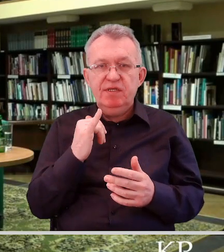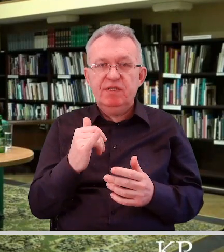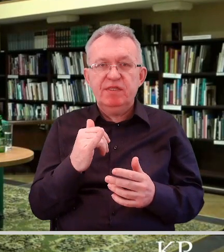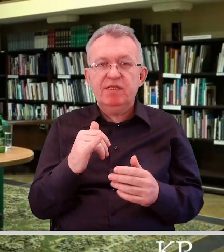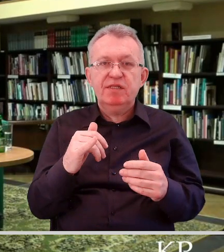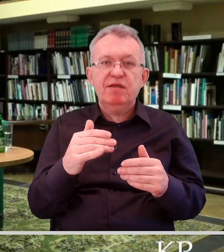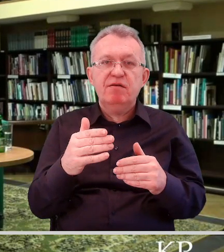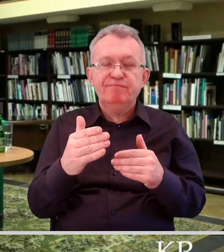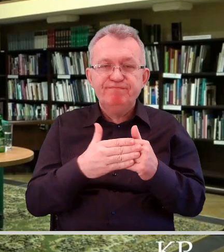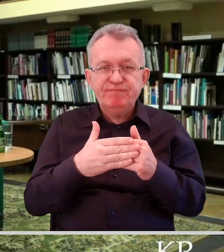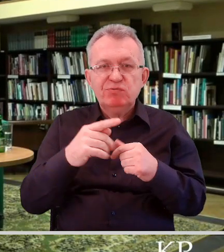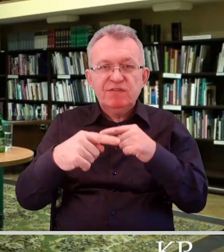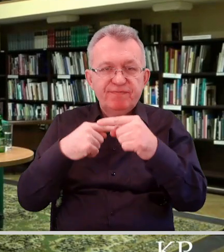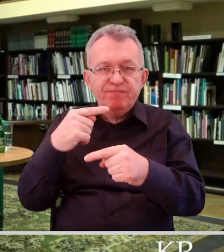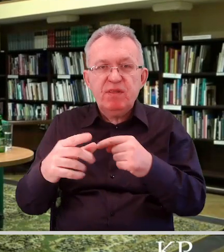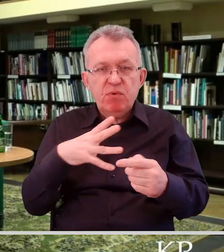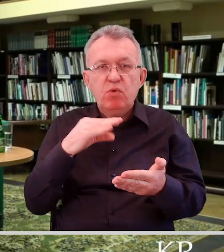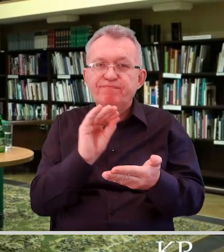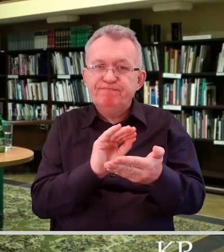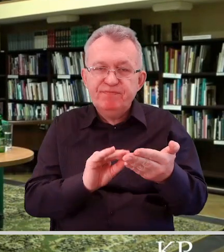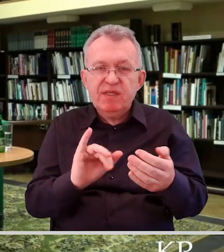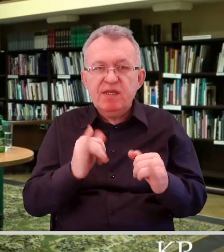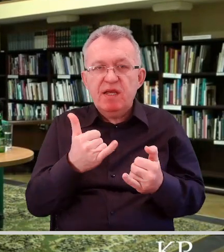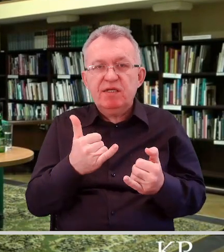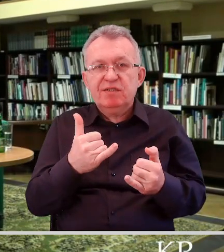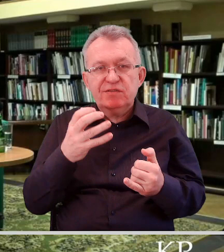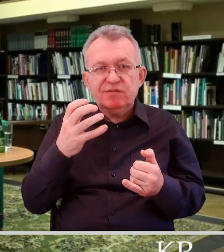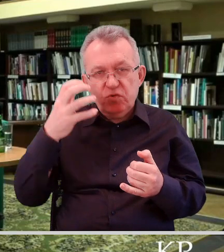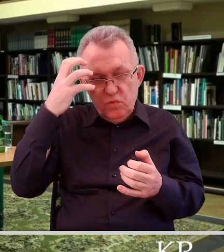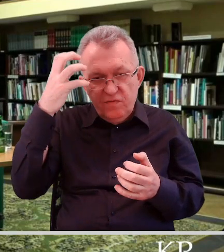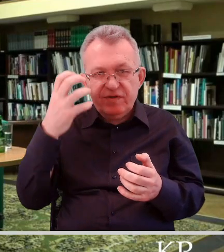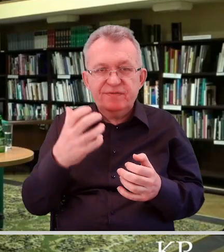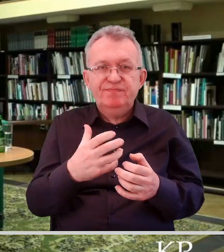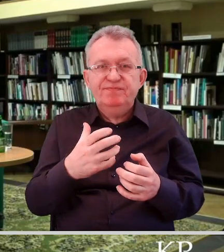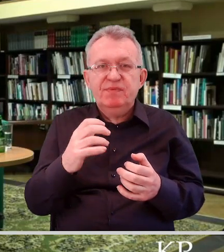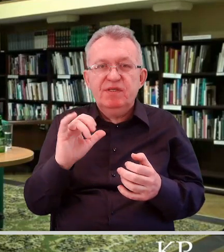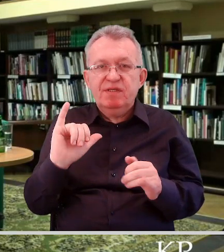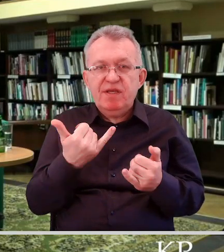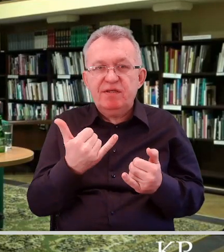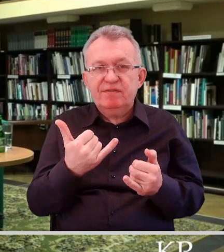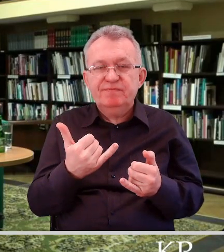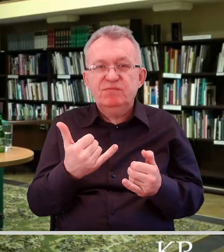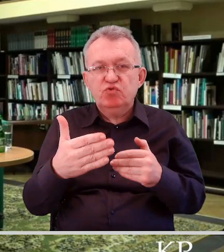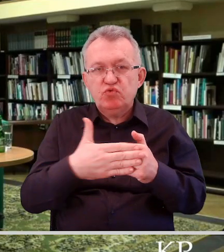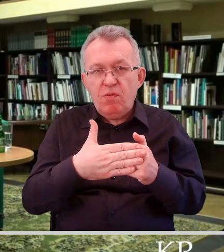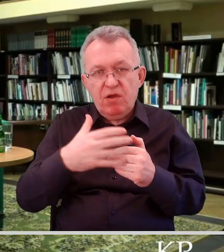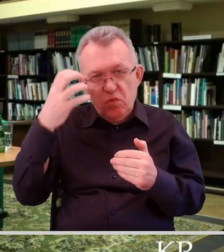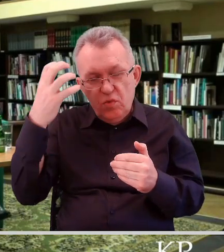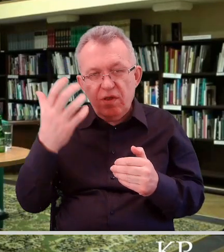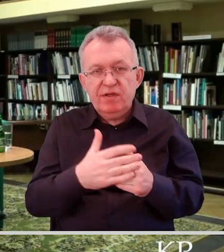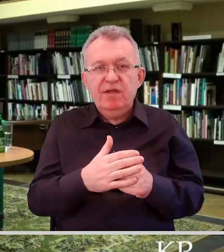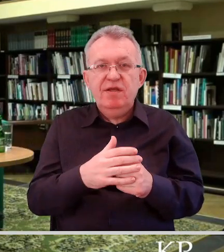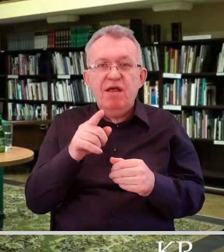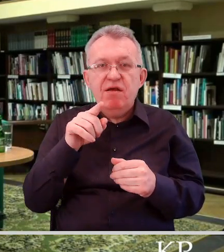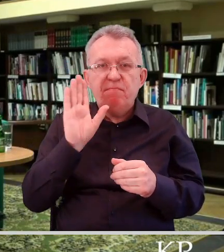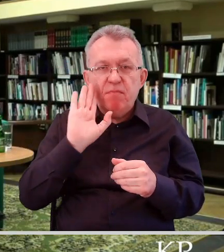dynastyczne małżeństwa, to wszystko, one były zawsze opisywane jako księżniczki, jako żona królewska i tak dalej. Tymczasem